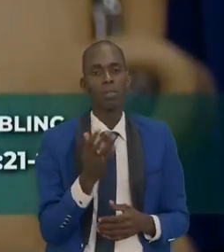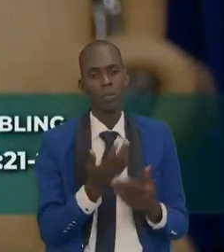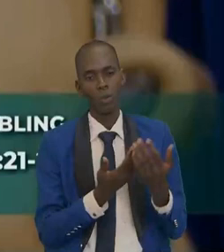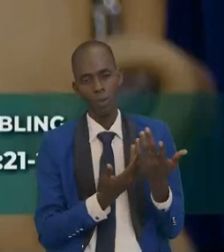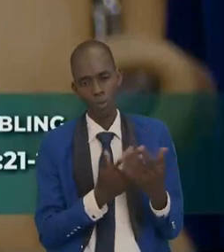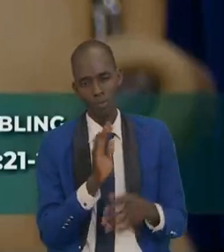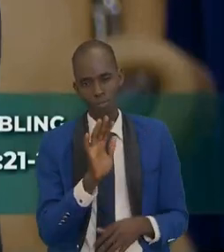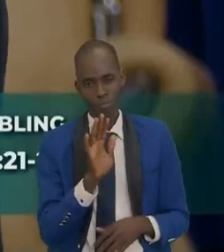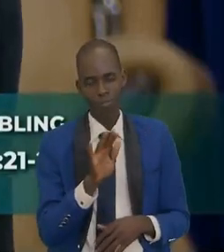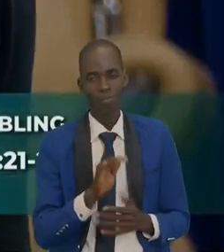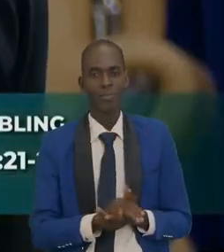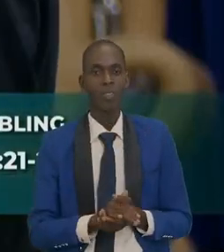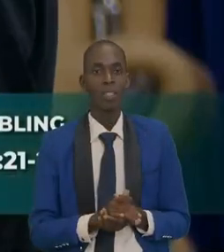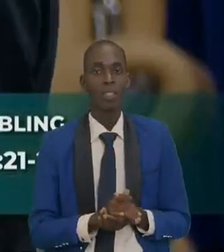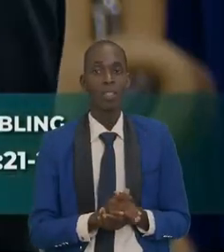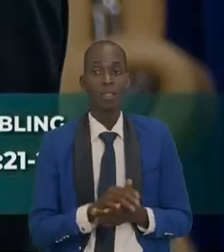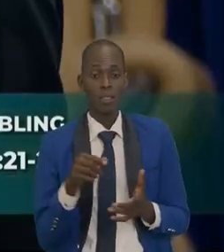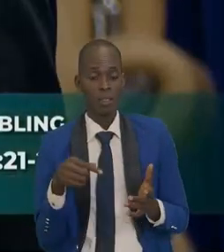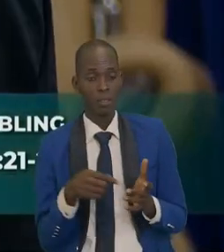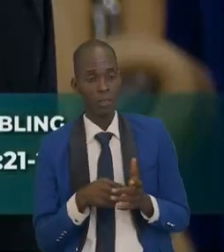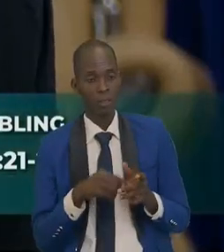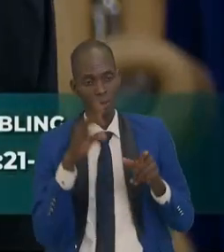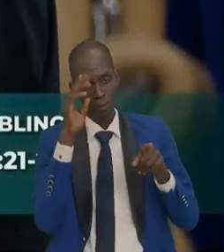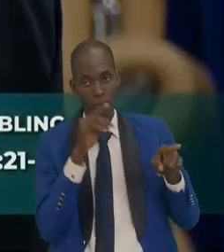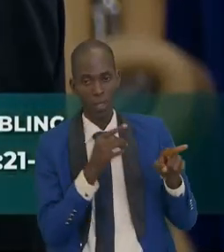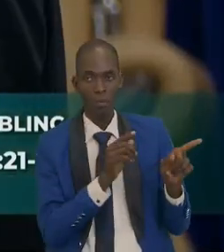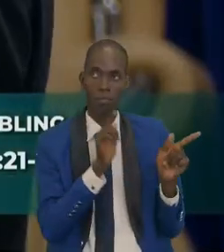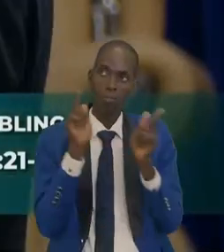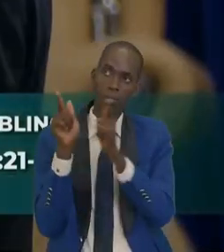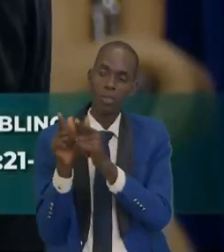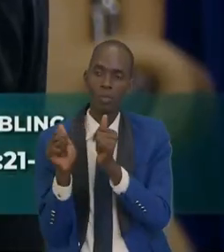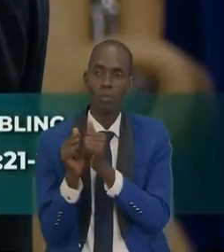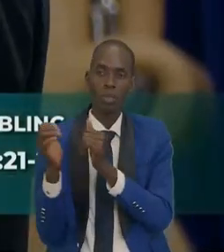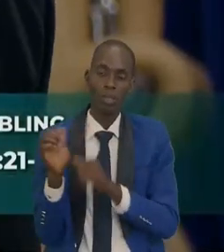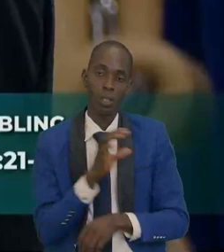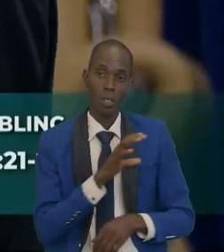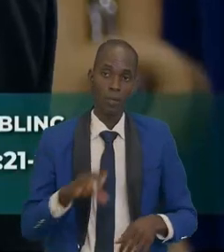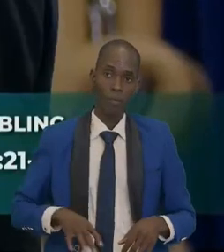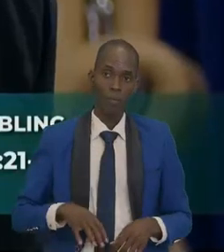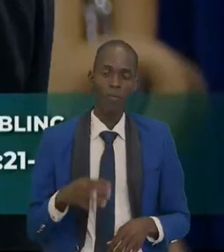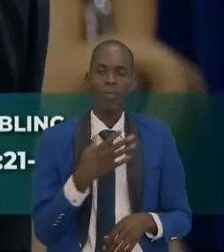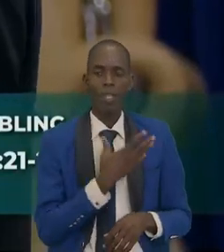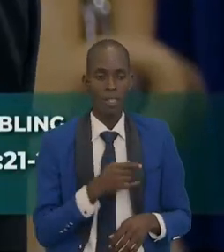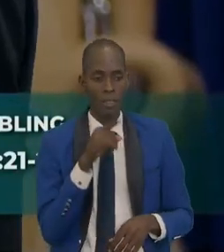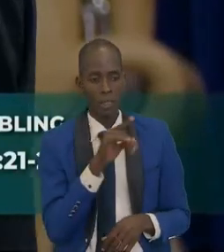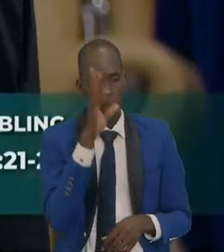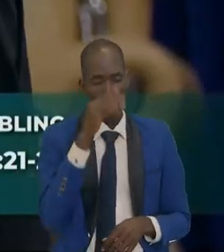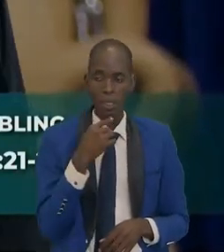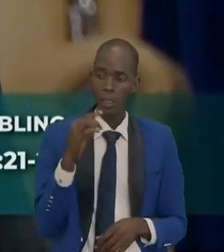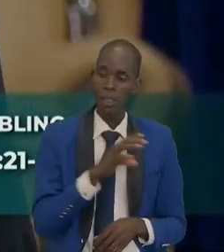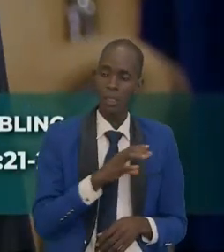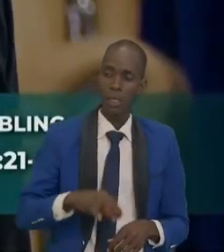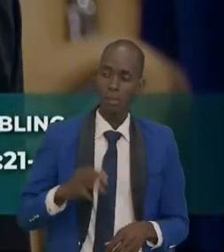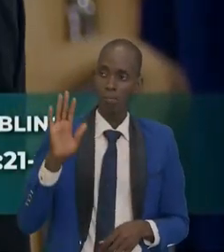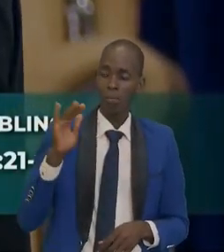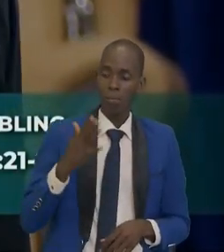Attends, cet homme est venu à Christ et il a dit, mon serviteur coucha à la